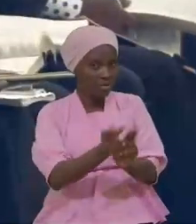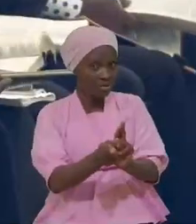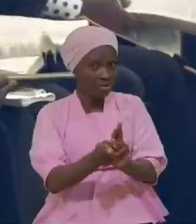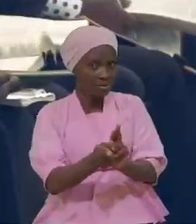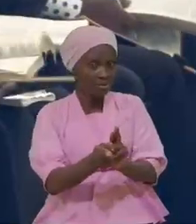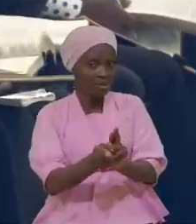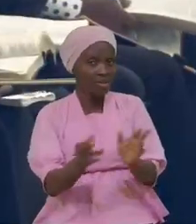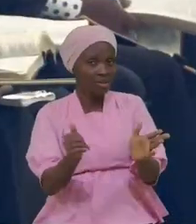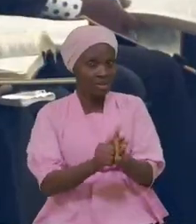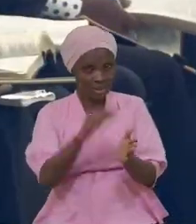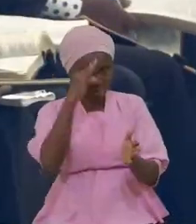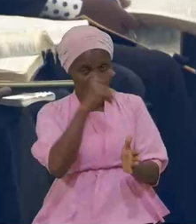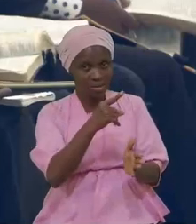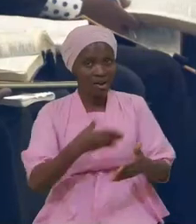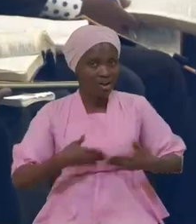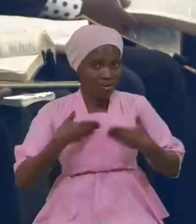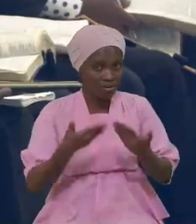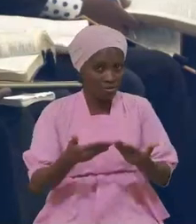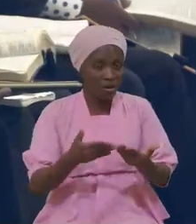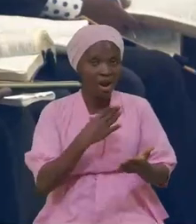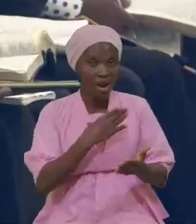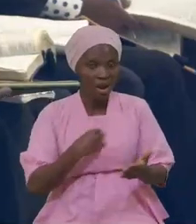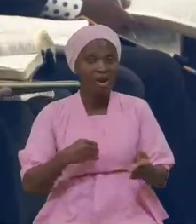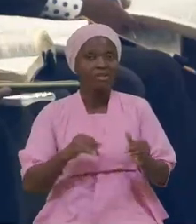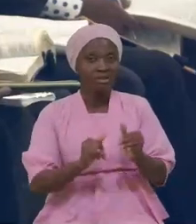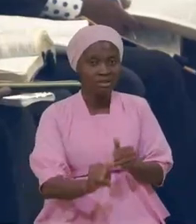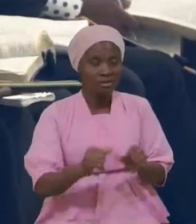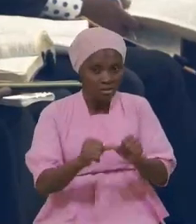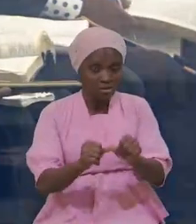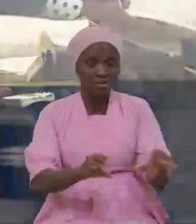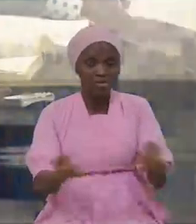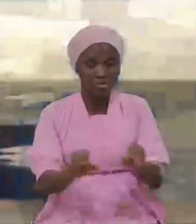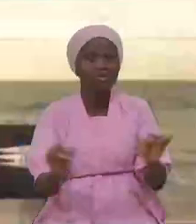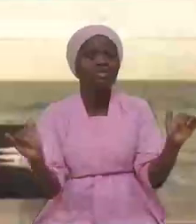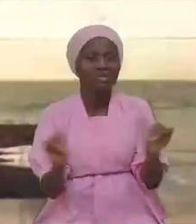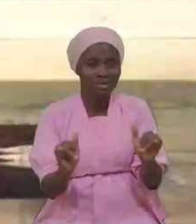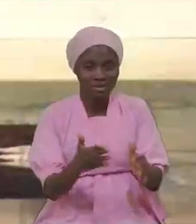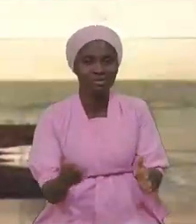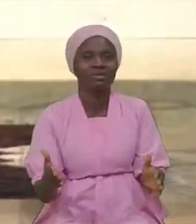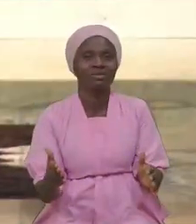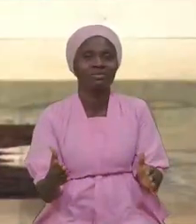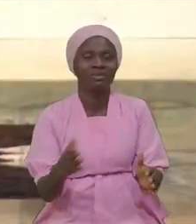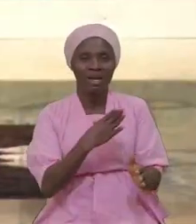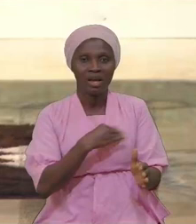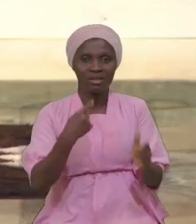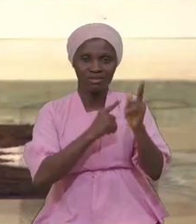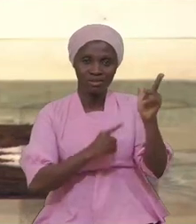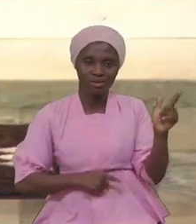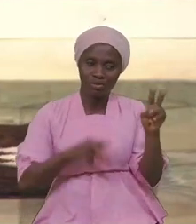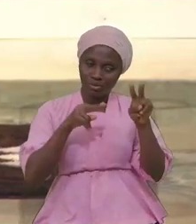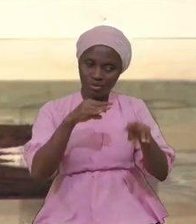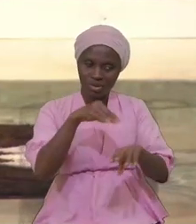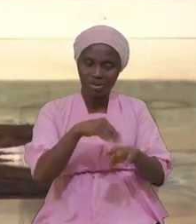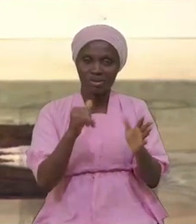les choses qu'elle faisait, avant de dire que j'ai mis ma foi en Dieu, le Seigneur regarde cela et